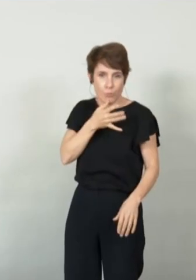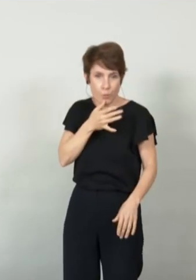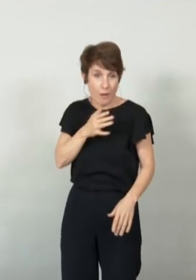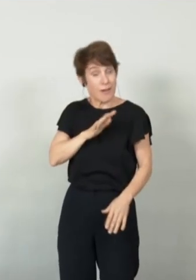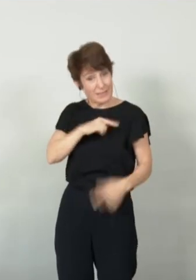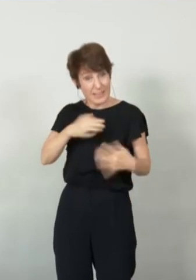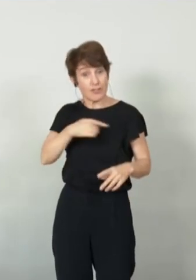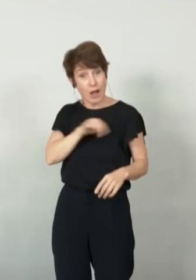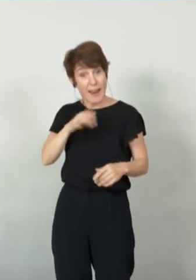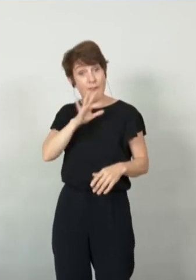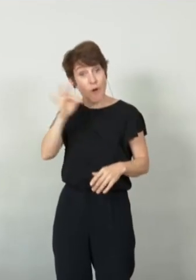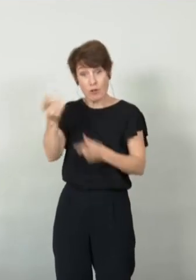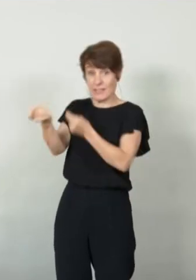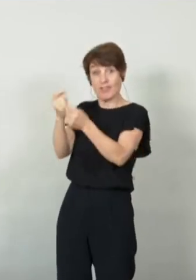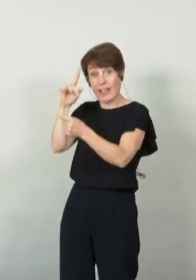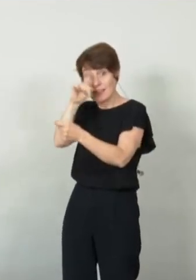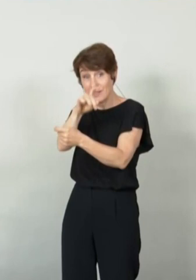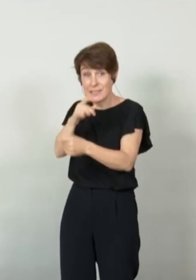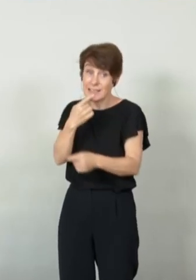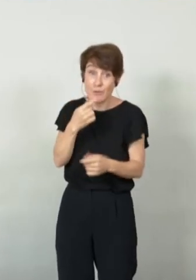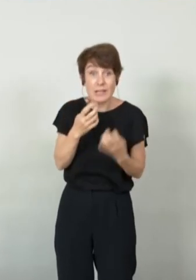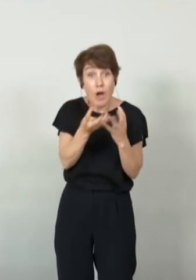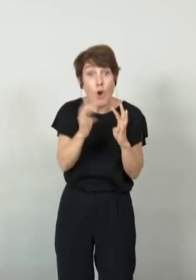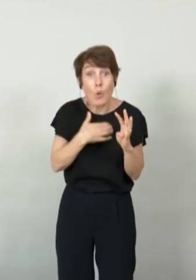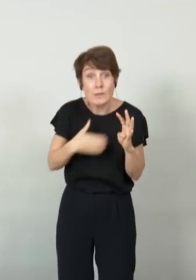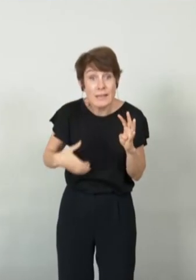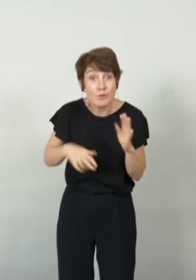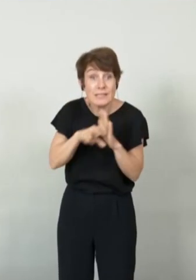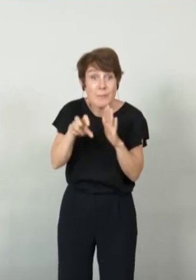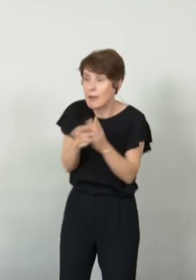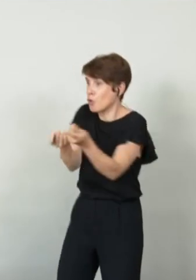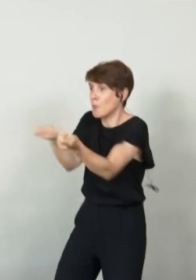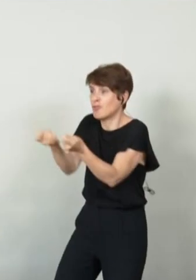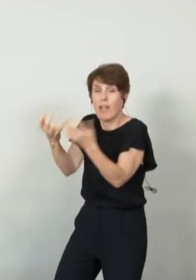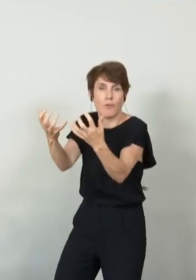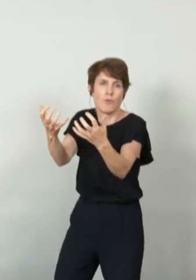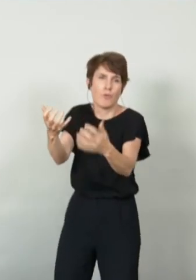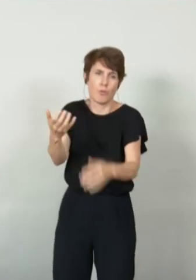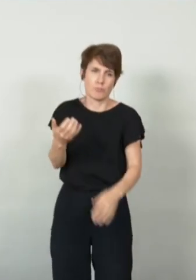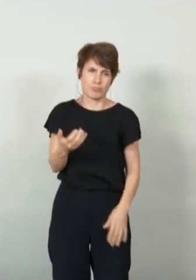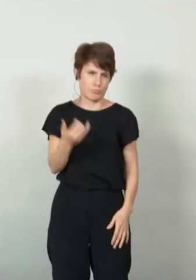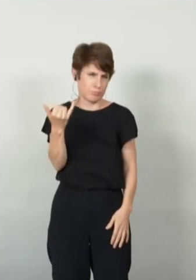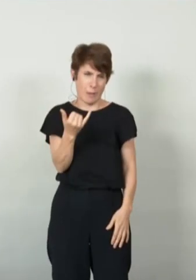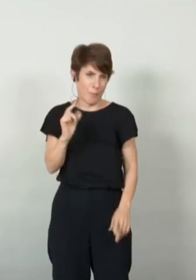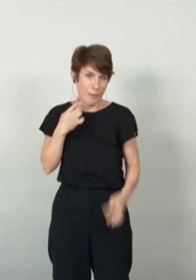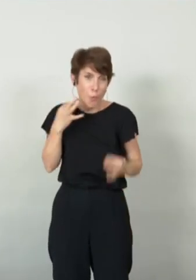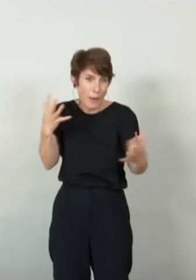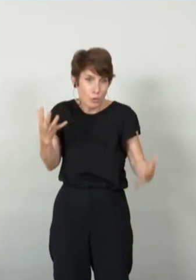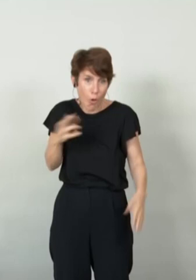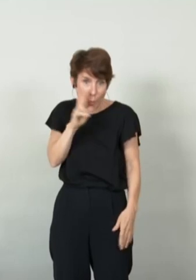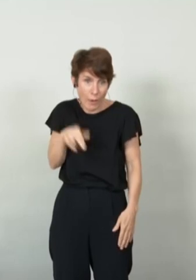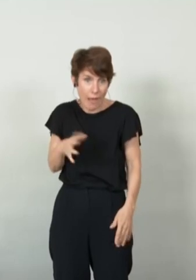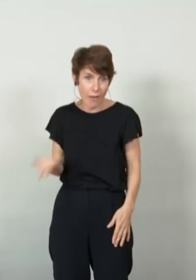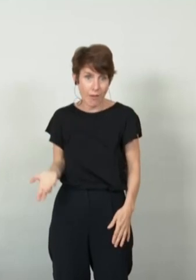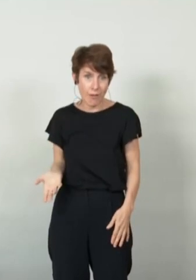dans ce domaine on imagine le conseil municipal de Grenoble inutile de perdre son temps alors je voudrais terminer par un détail